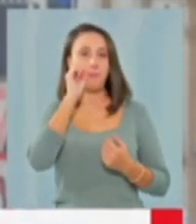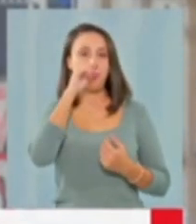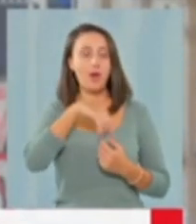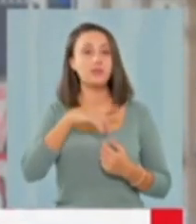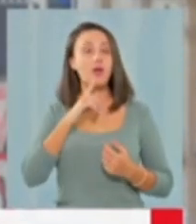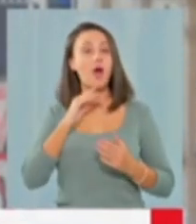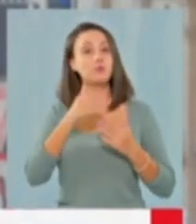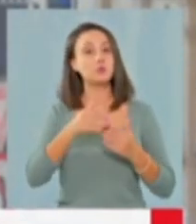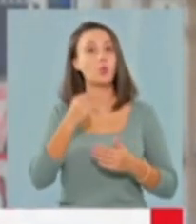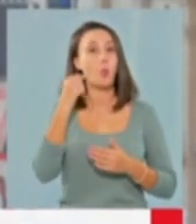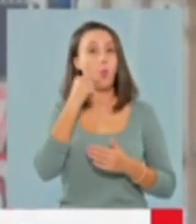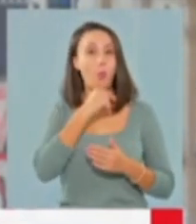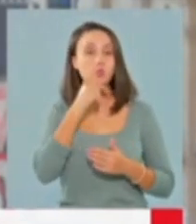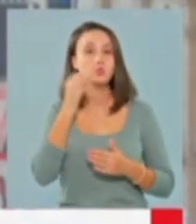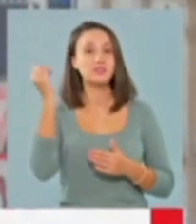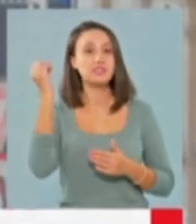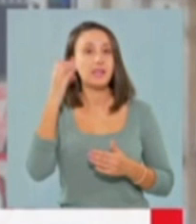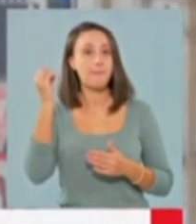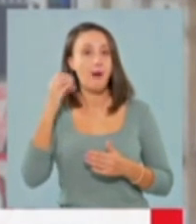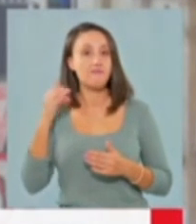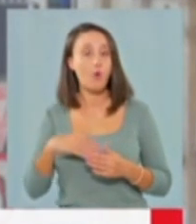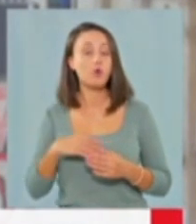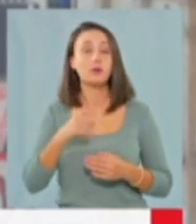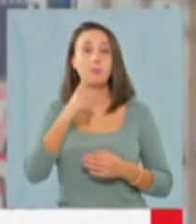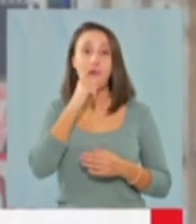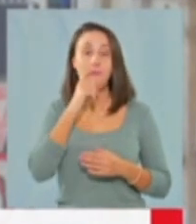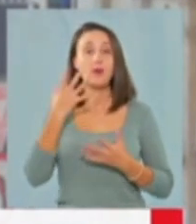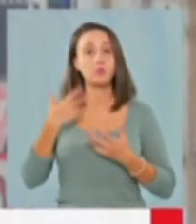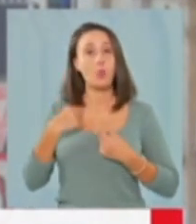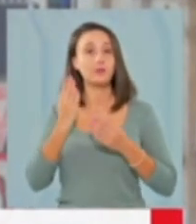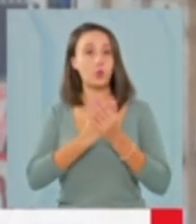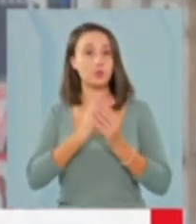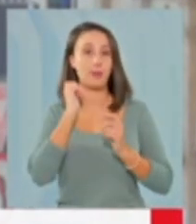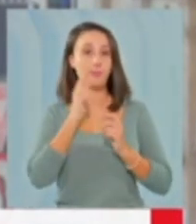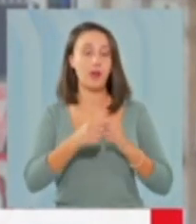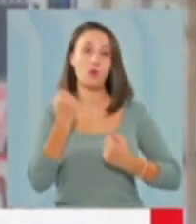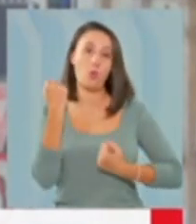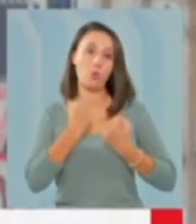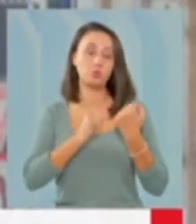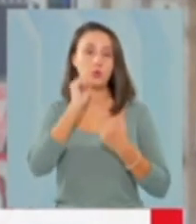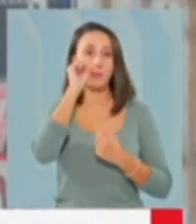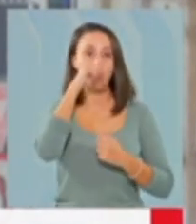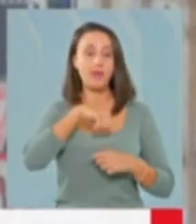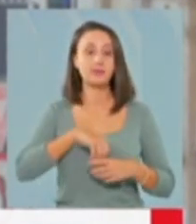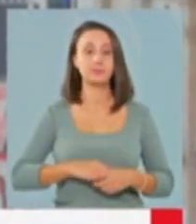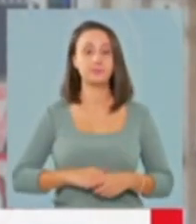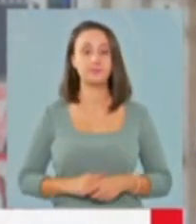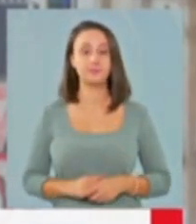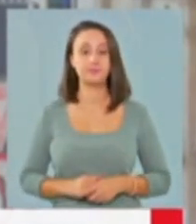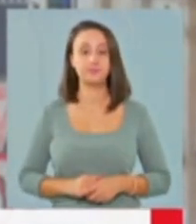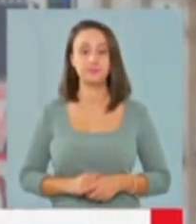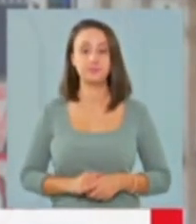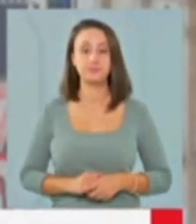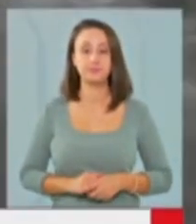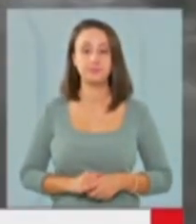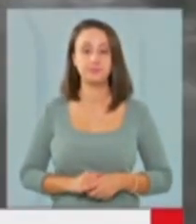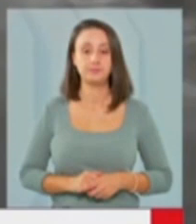trecut pe culoarea roșie a semaforului bărbatul sa ales cu dosar penal pentru conducere sub influența băuturilor alcoolice